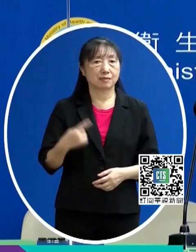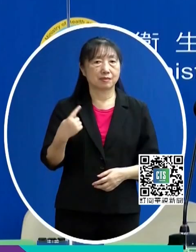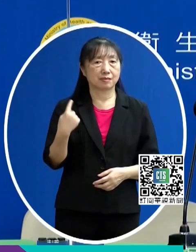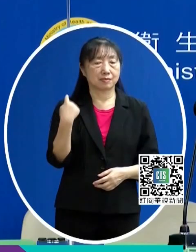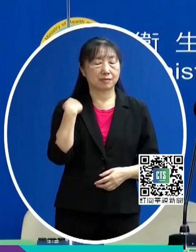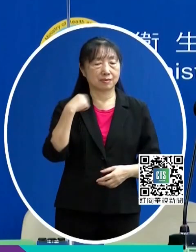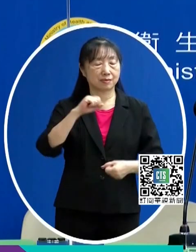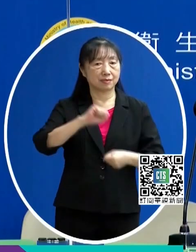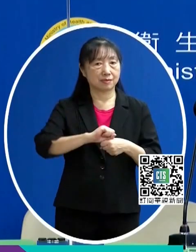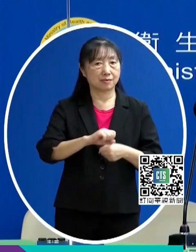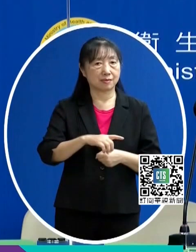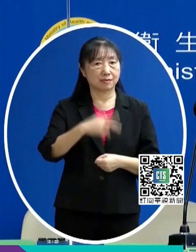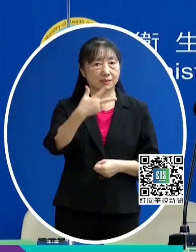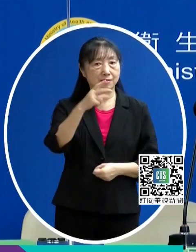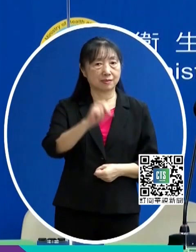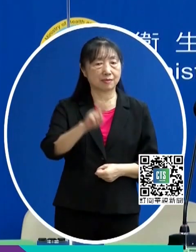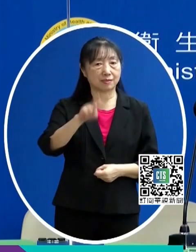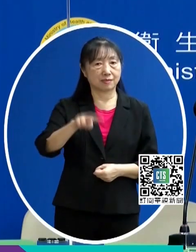诊了